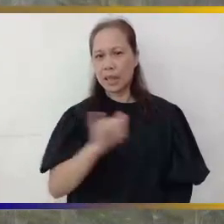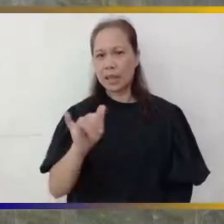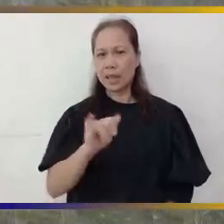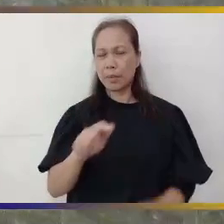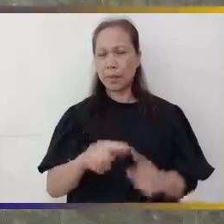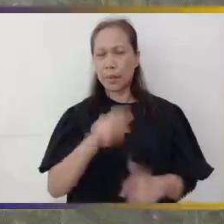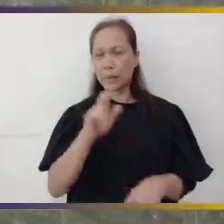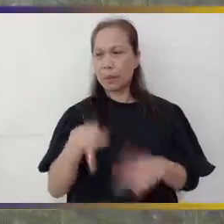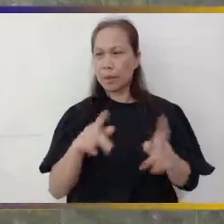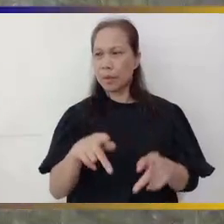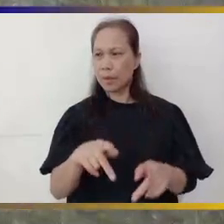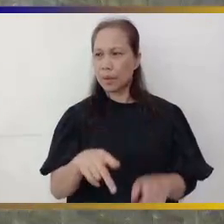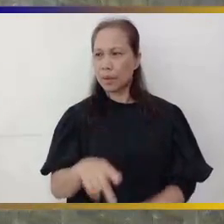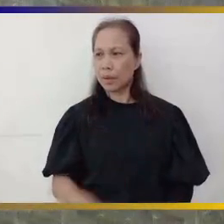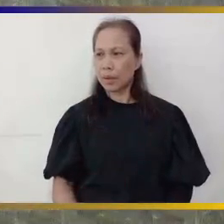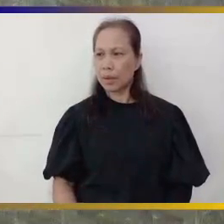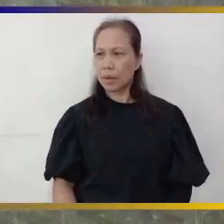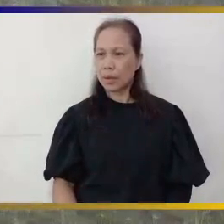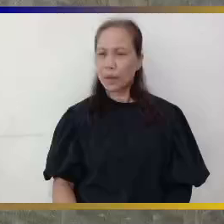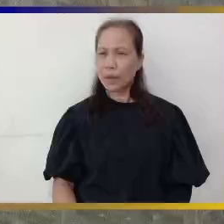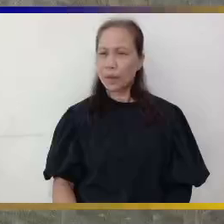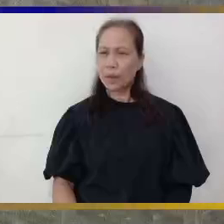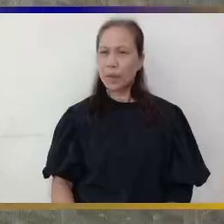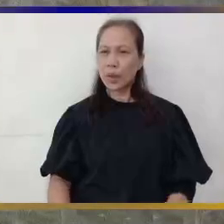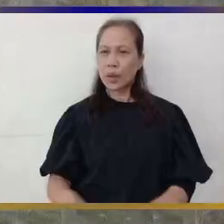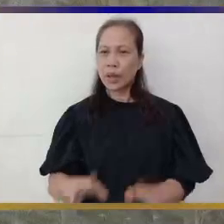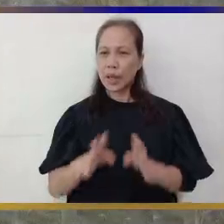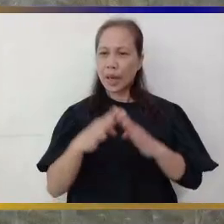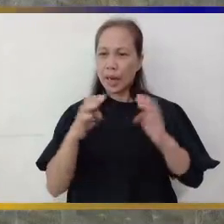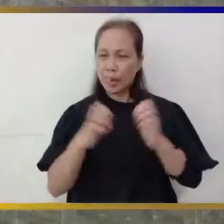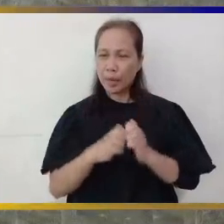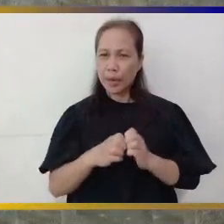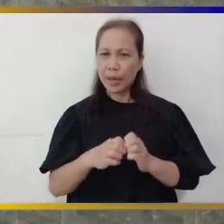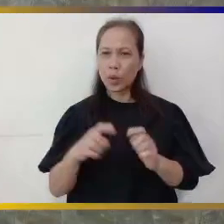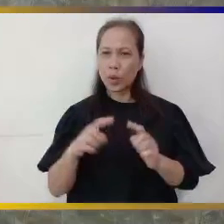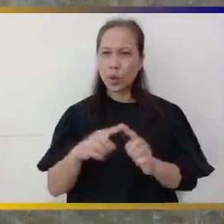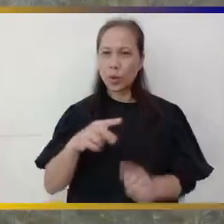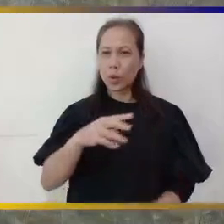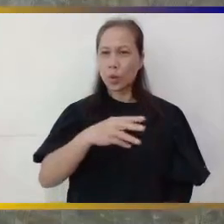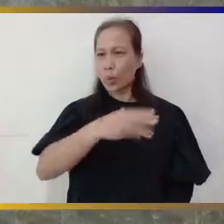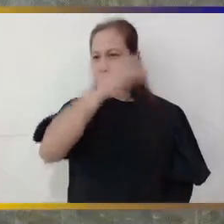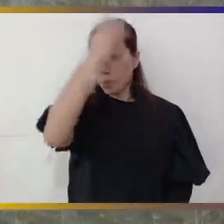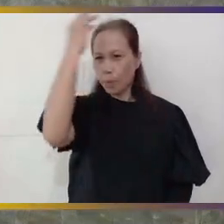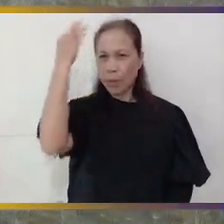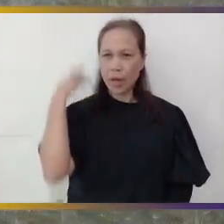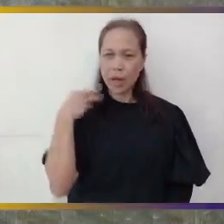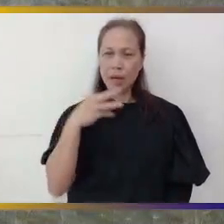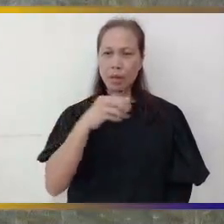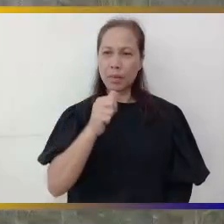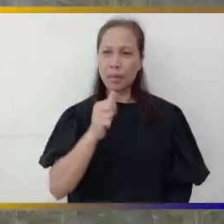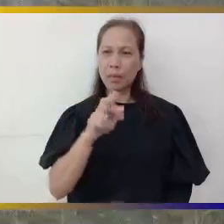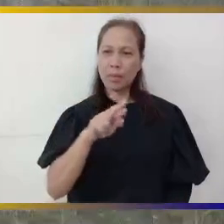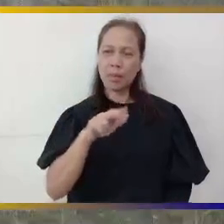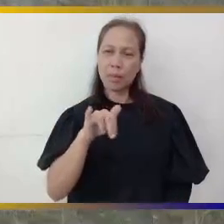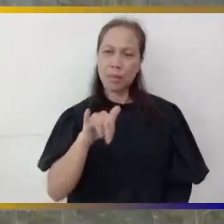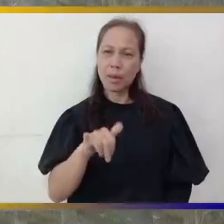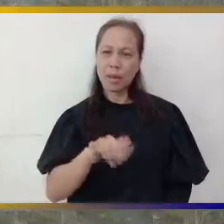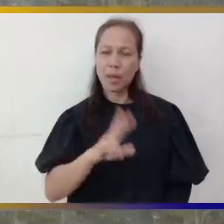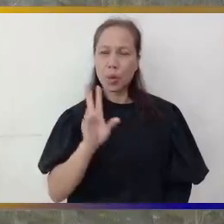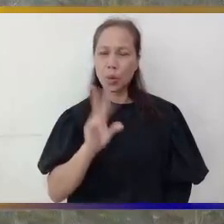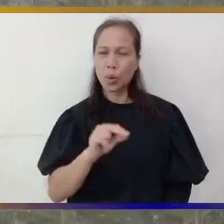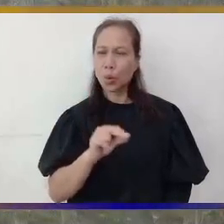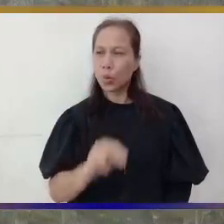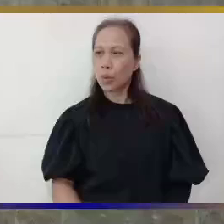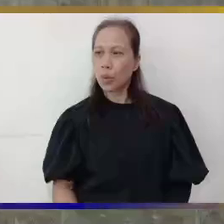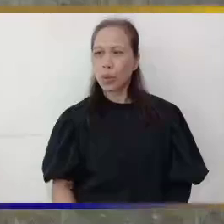ay hindi pwedeng Ganon din ang gagawin ko kay Maria no bakit I am not